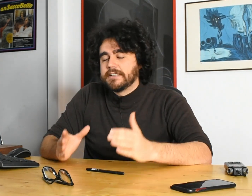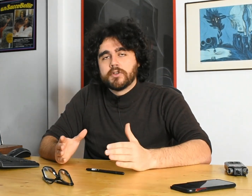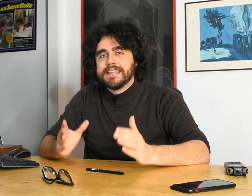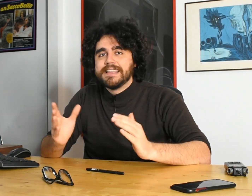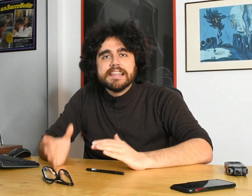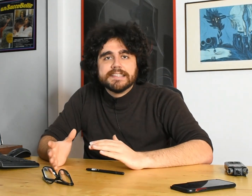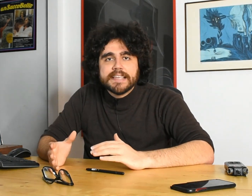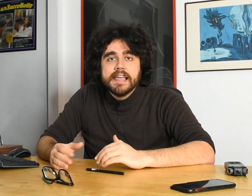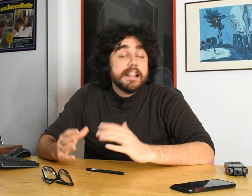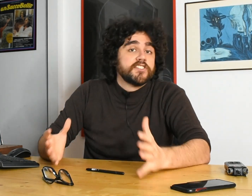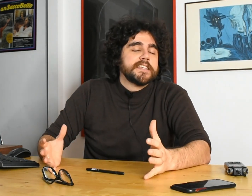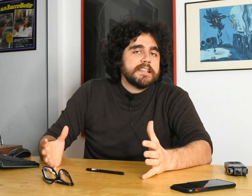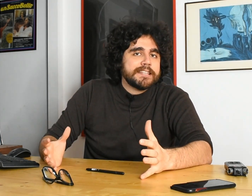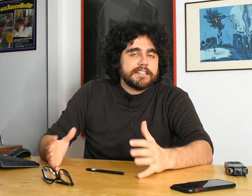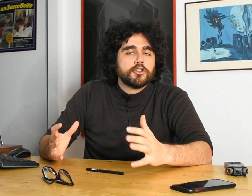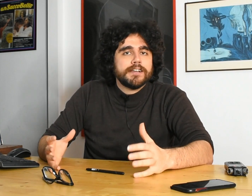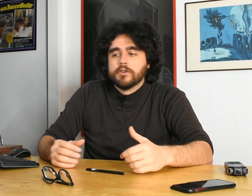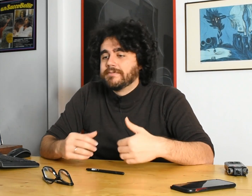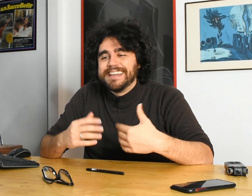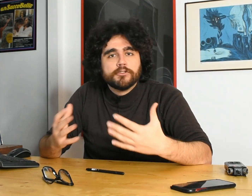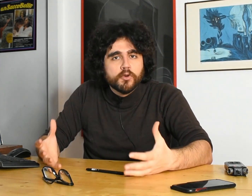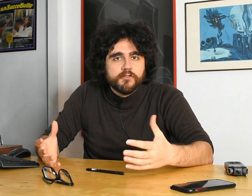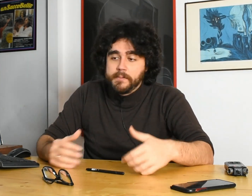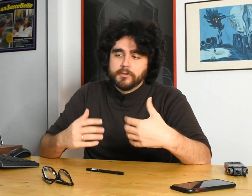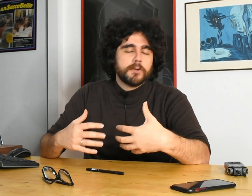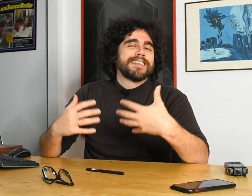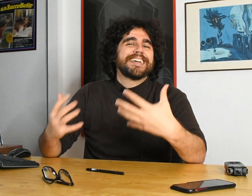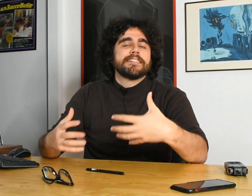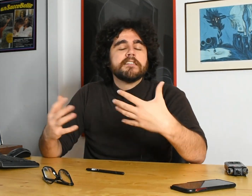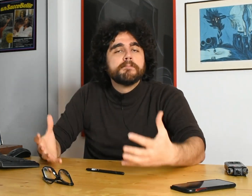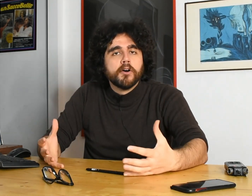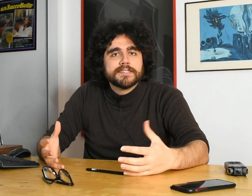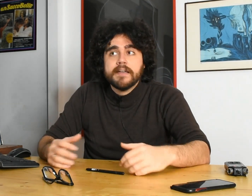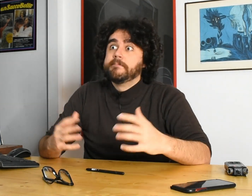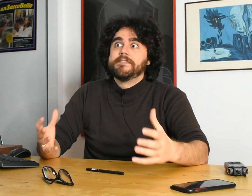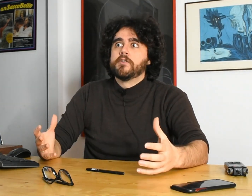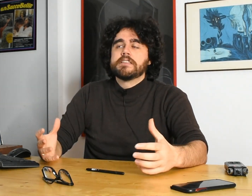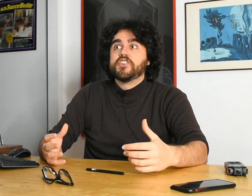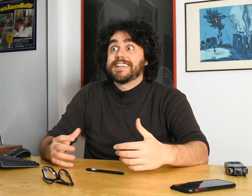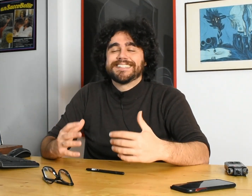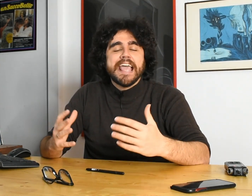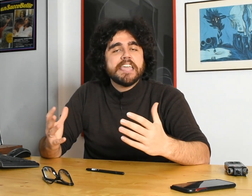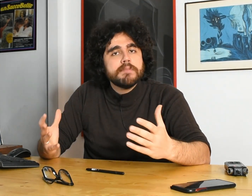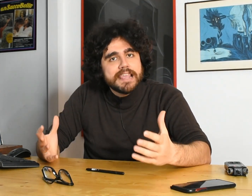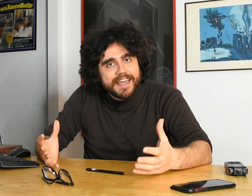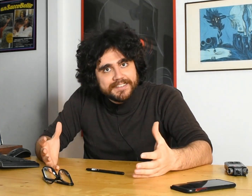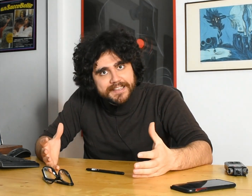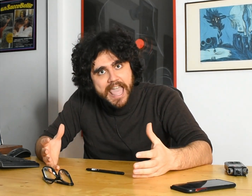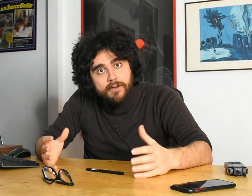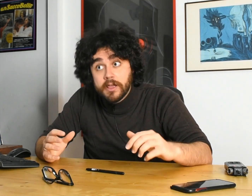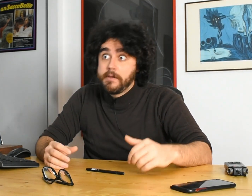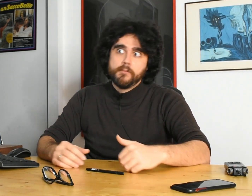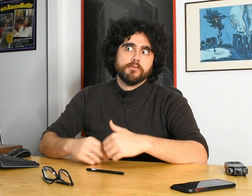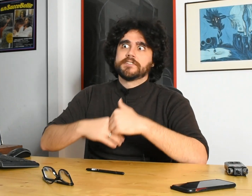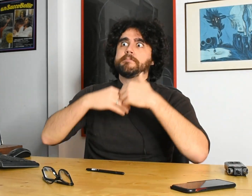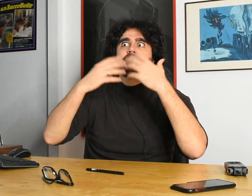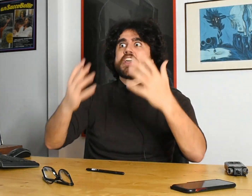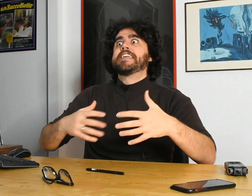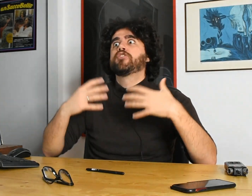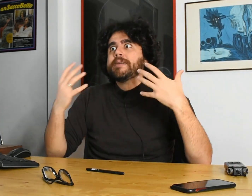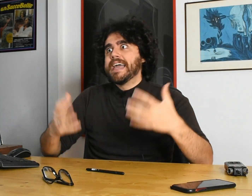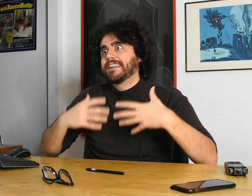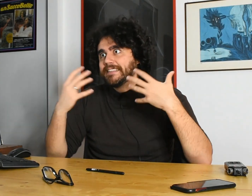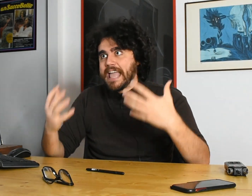esempio, nel settore dell'edilizia, l'Agenzia delle Entrate ha trovato delle truffe per quanto riguarda i crediti d'imposta di valore di circa 6 miliardi di euro e abbiamo appunto